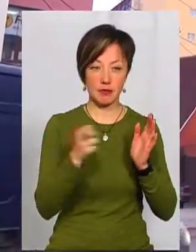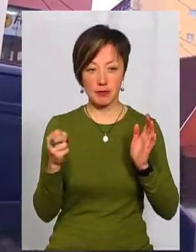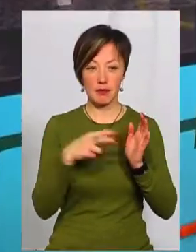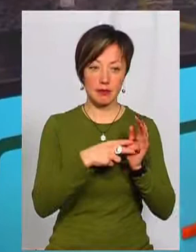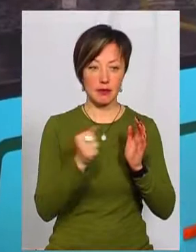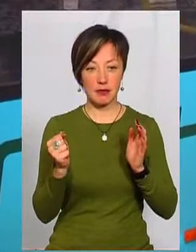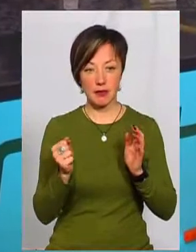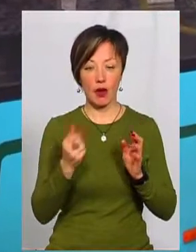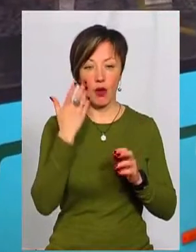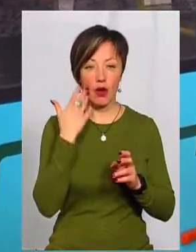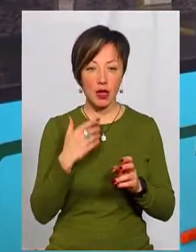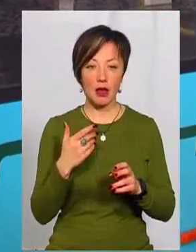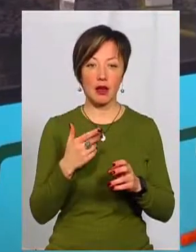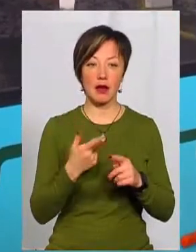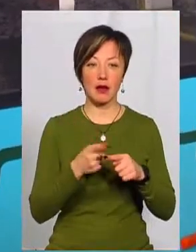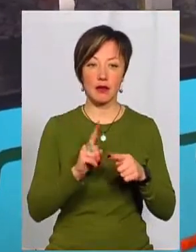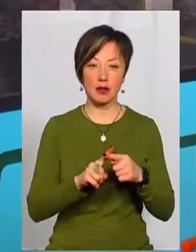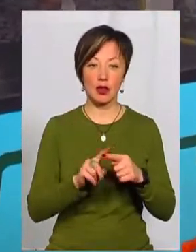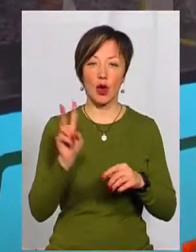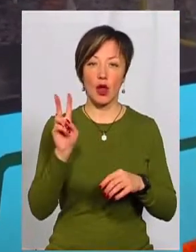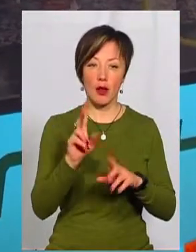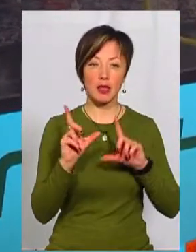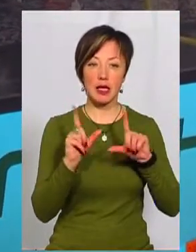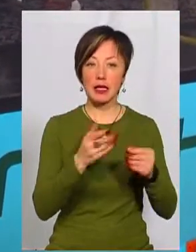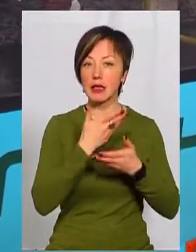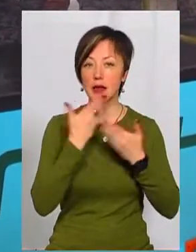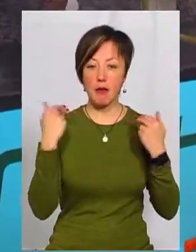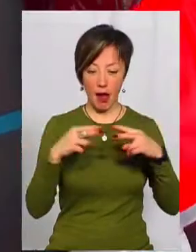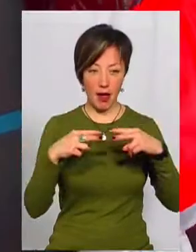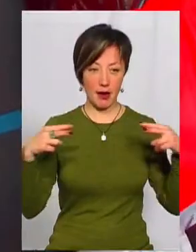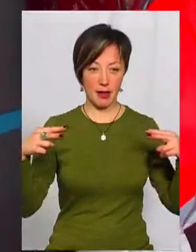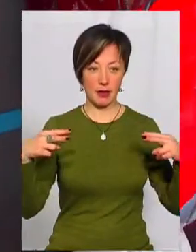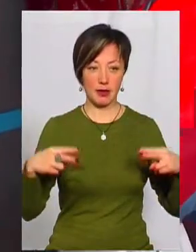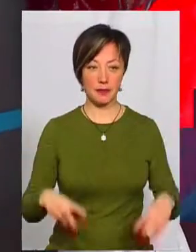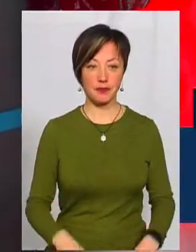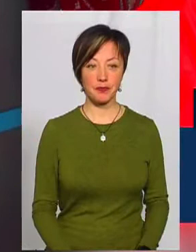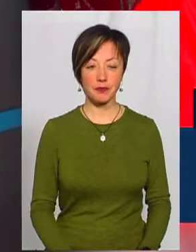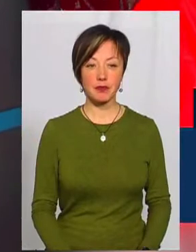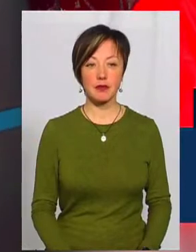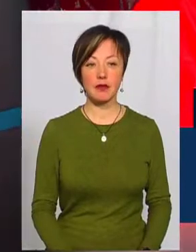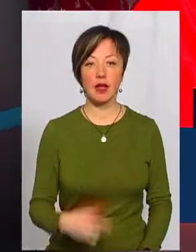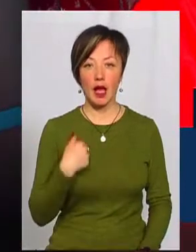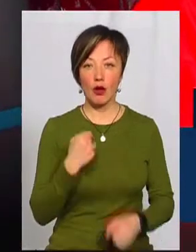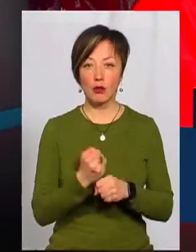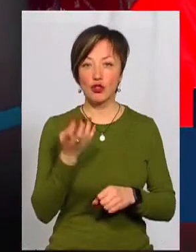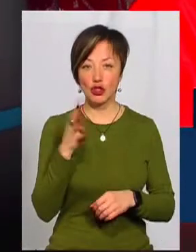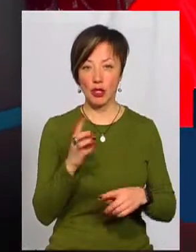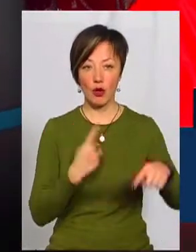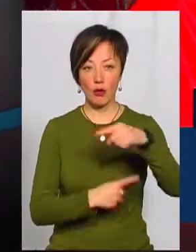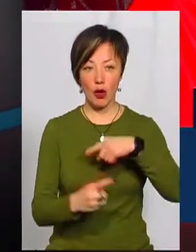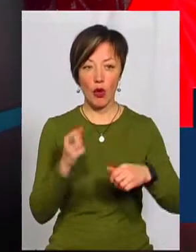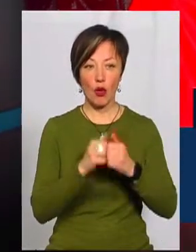контактної мережі після того, як їх опускають, коли тролейбус їде, де немає тролейбусних ліній. Я от 4 роки роблю це, то